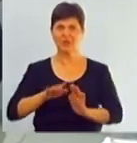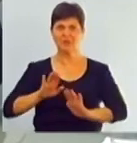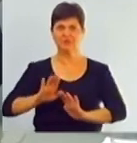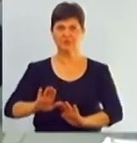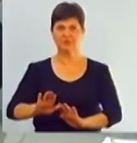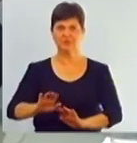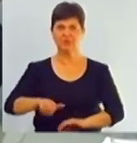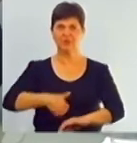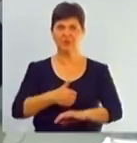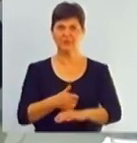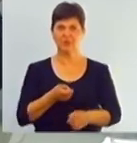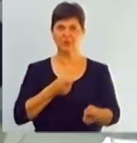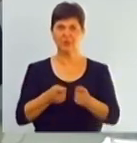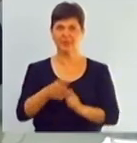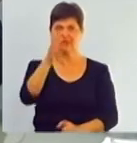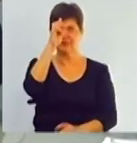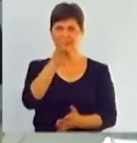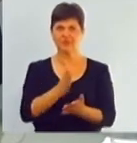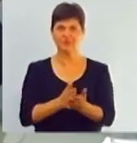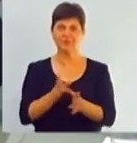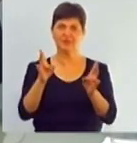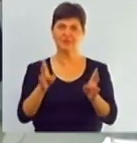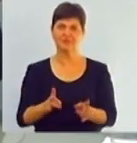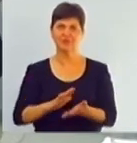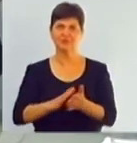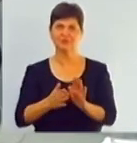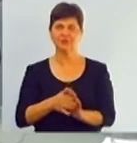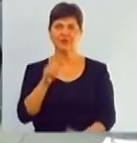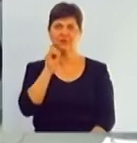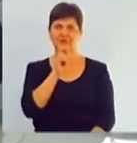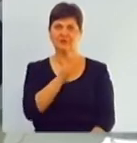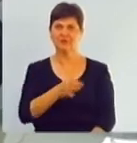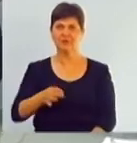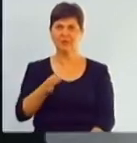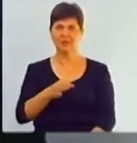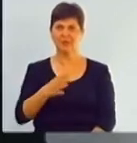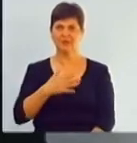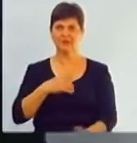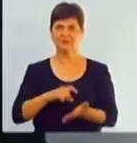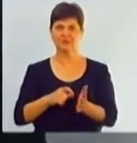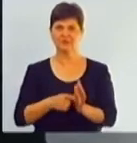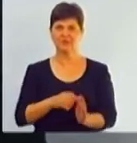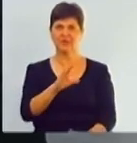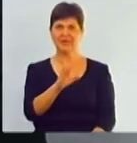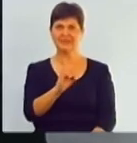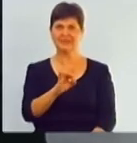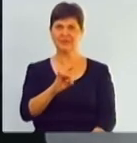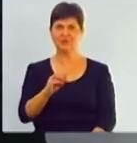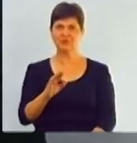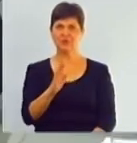головного управління Державної служби з надзвичайних ситуацій України у Вінницькій області. В нашій студії вітаю, Олег Володимирович. Вітаю.